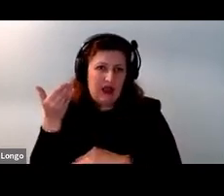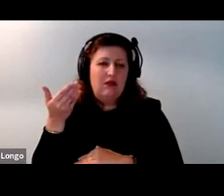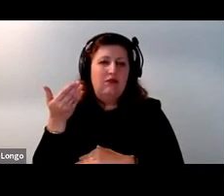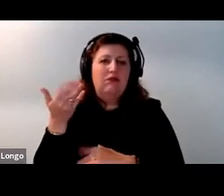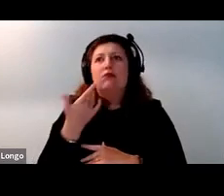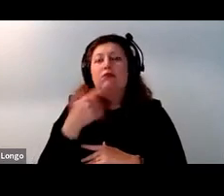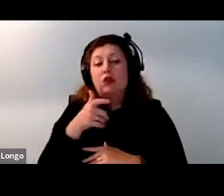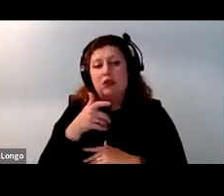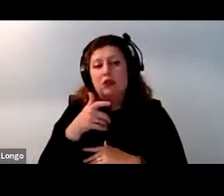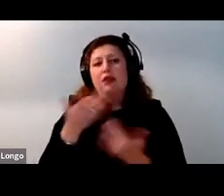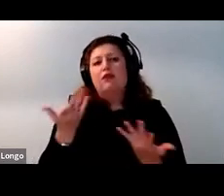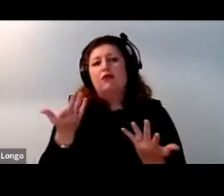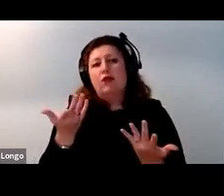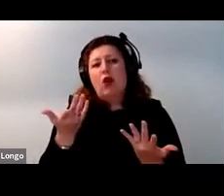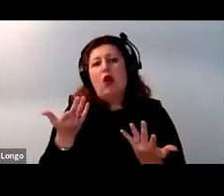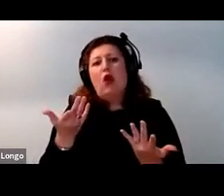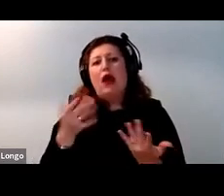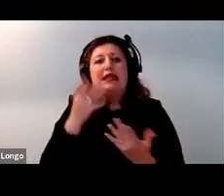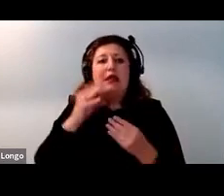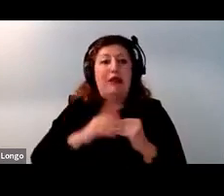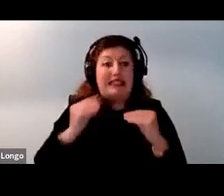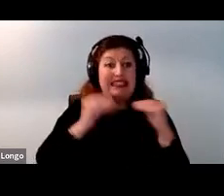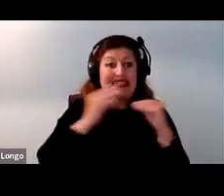siano subito delle crepe,